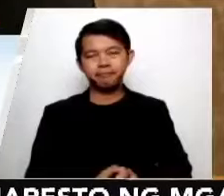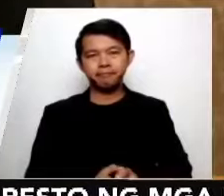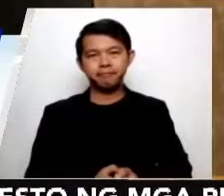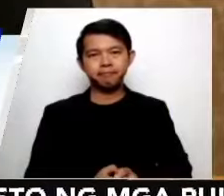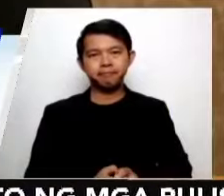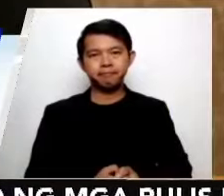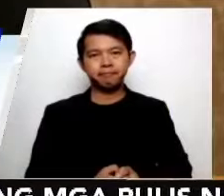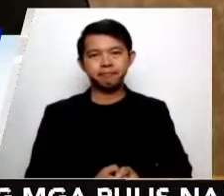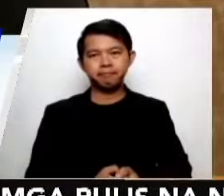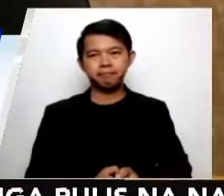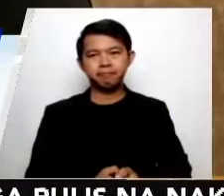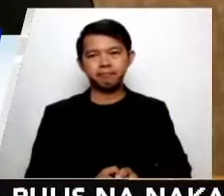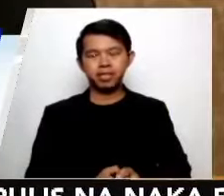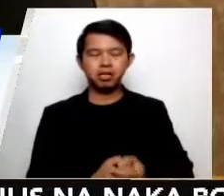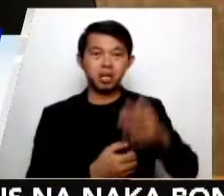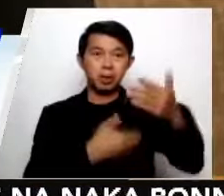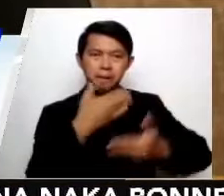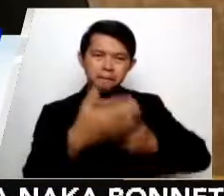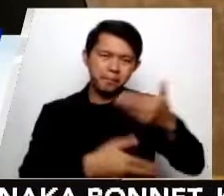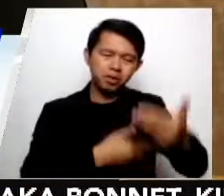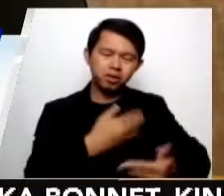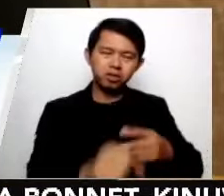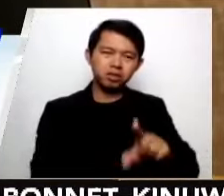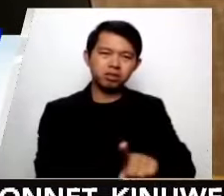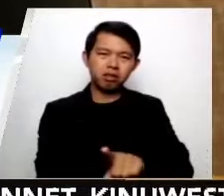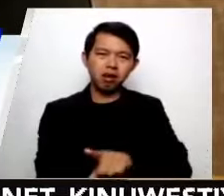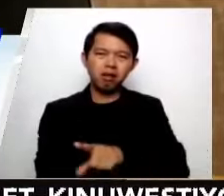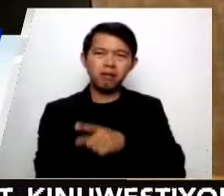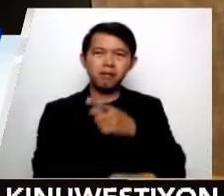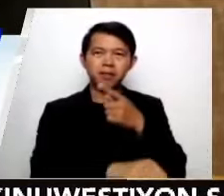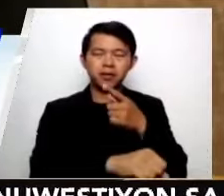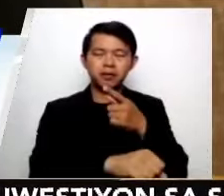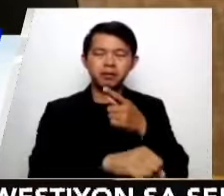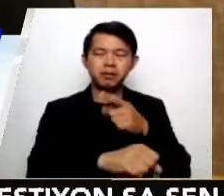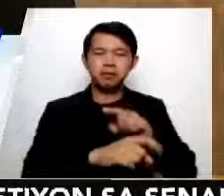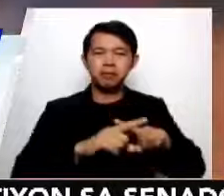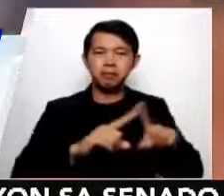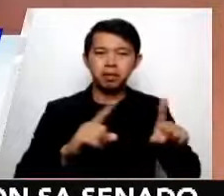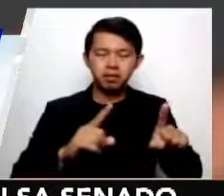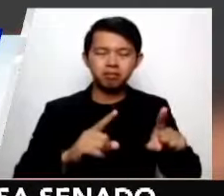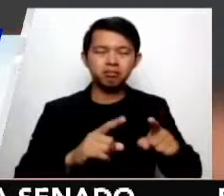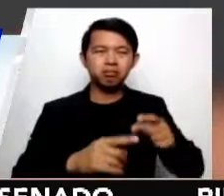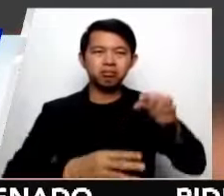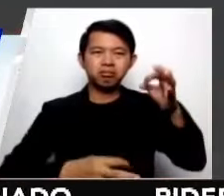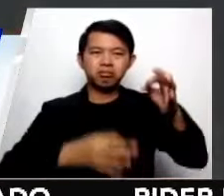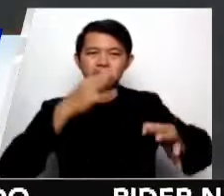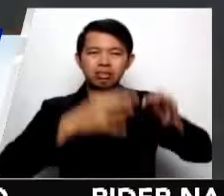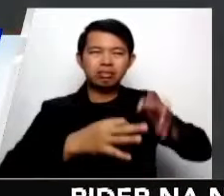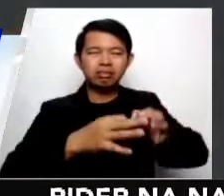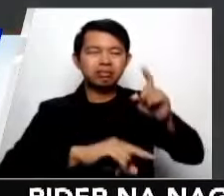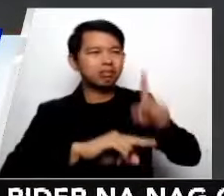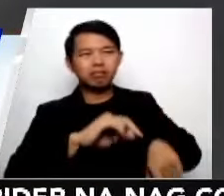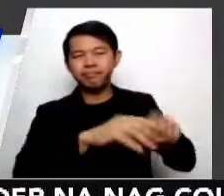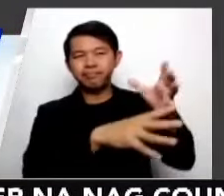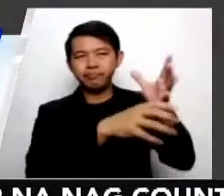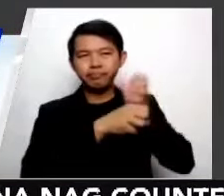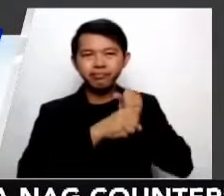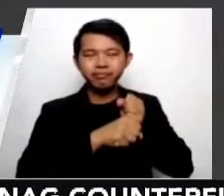proseso, tapos wala rin pala kayong makakuha ng justisya. Bumalik sa akin na alaala